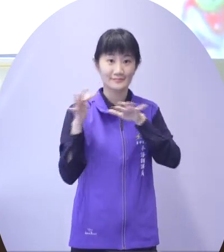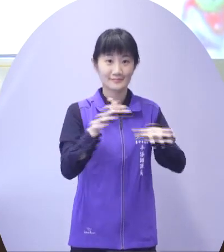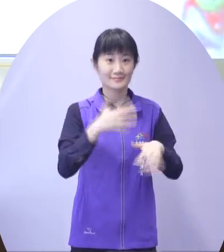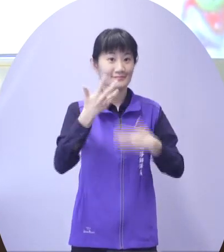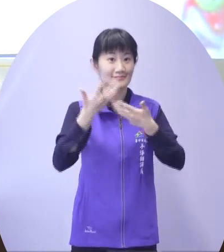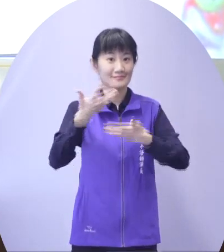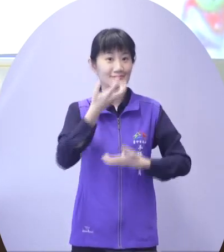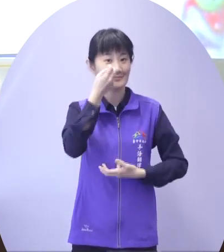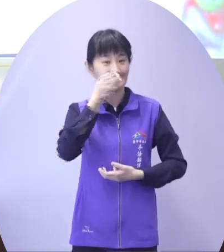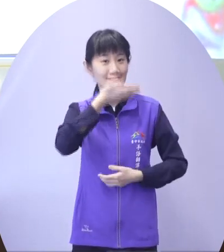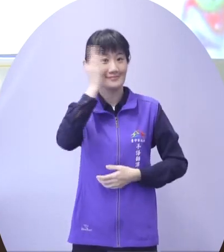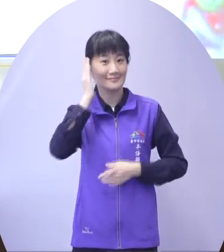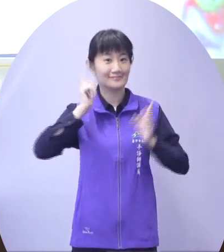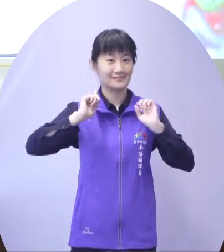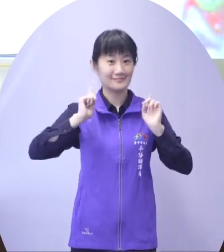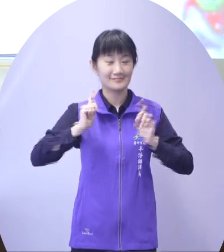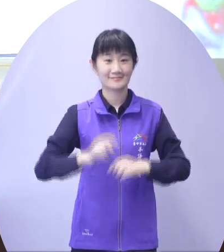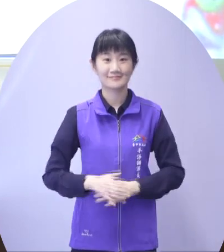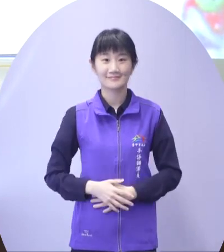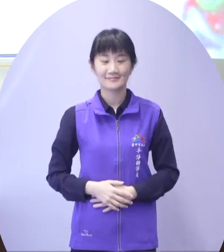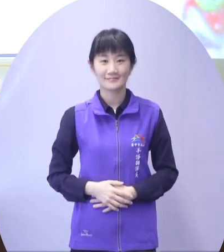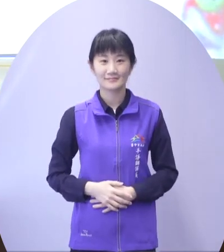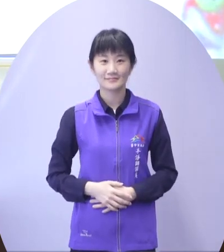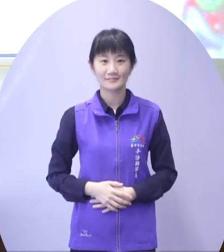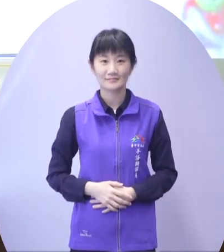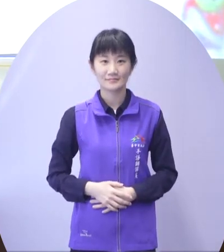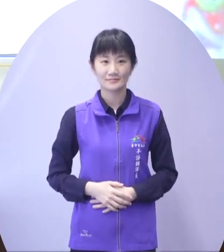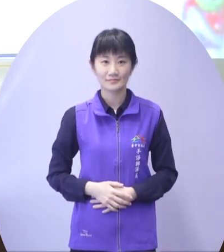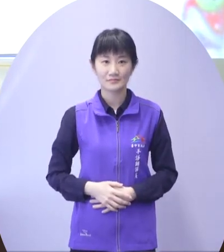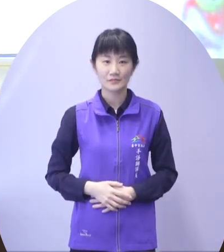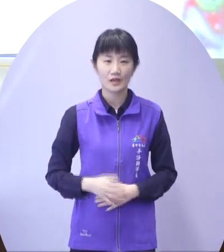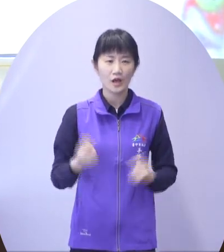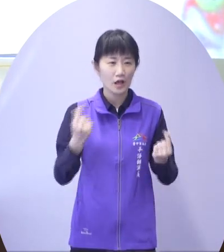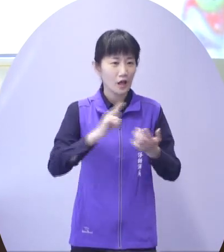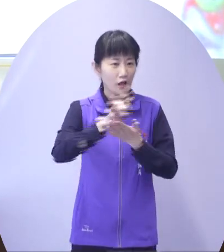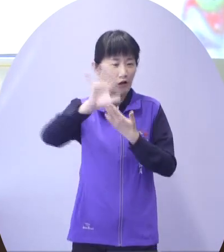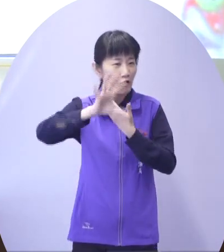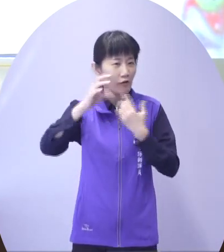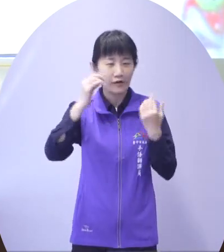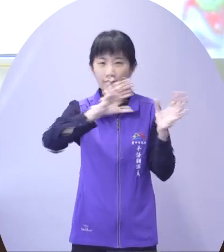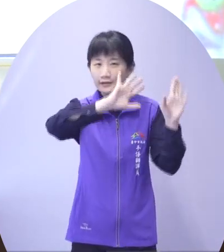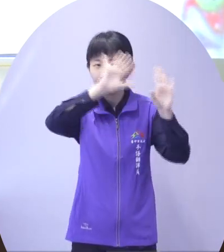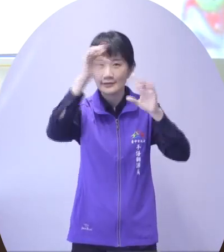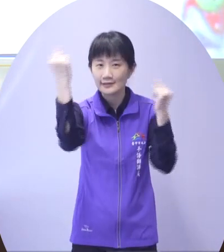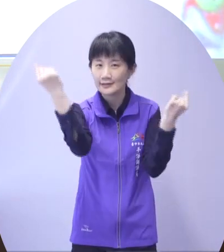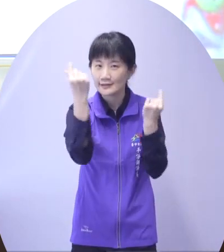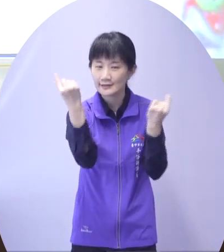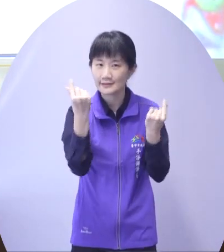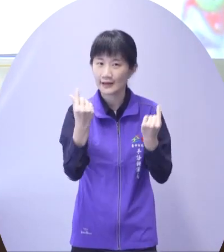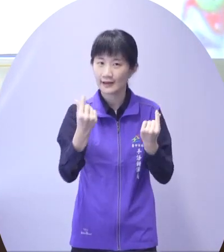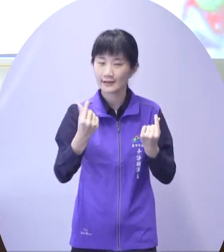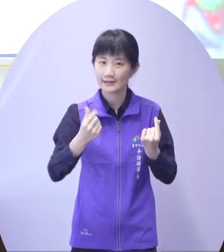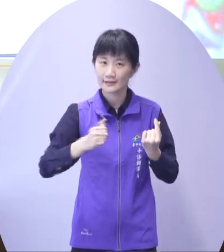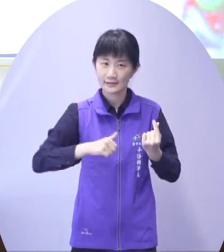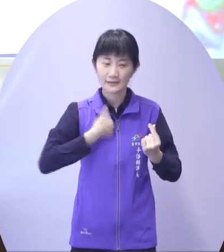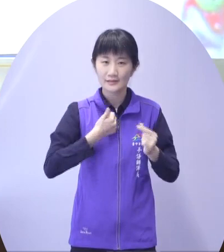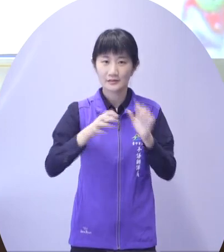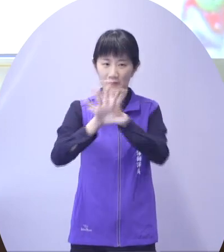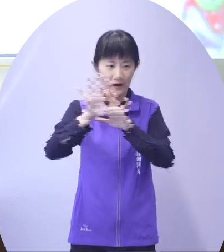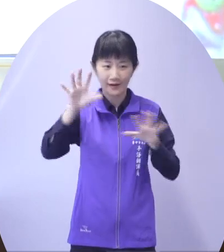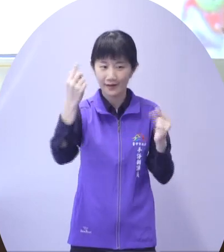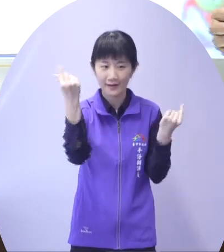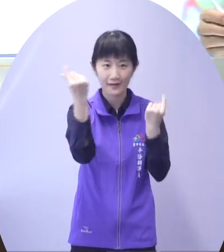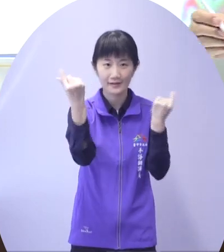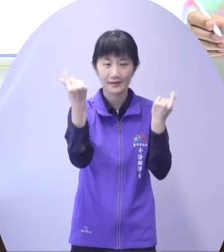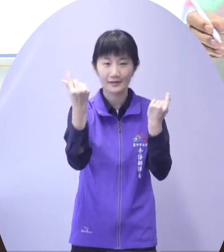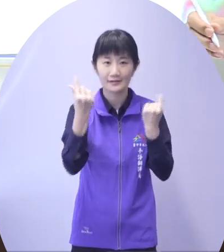观、游览、观光旅游，这不只是类出国。而且还是拟真的这个国外